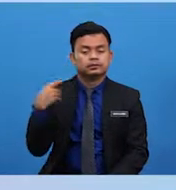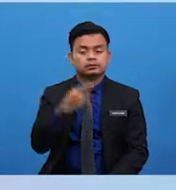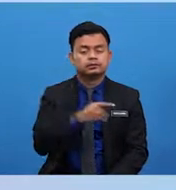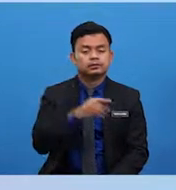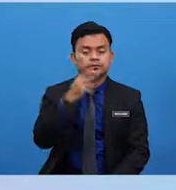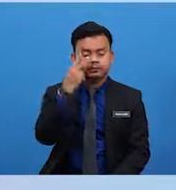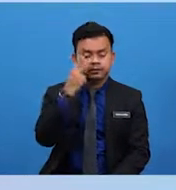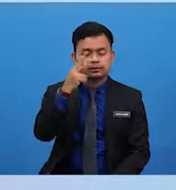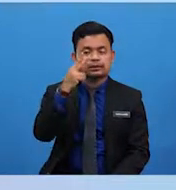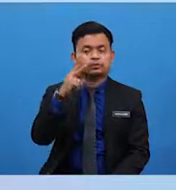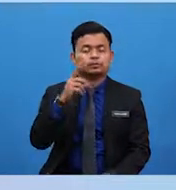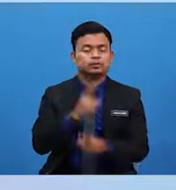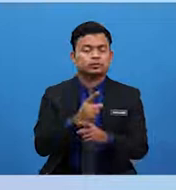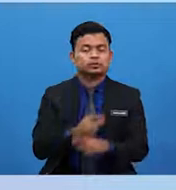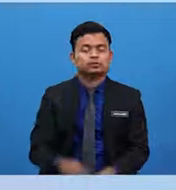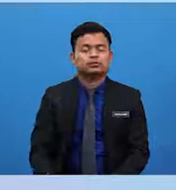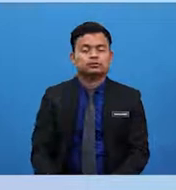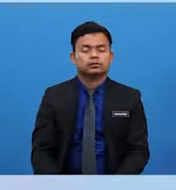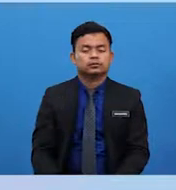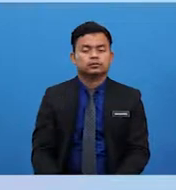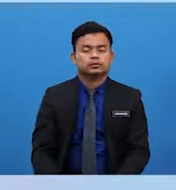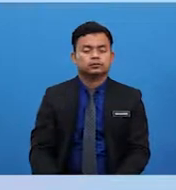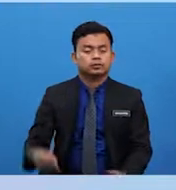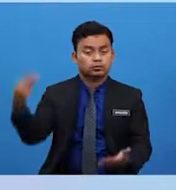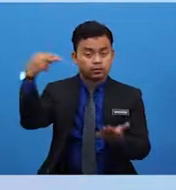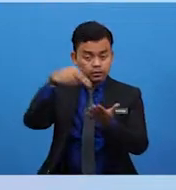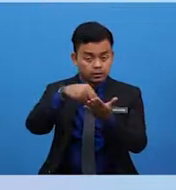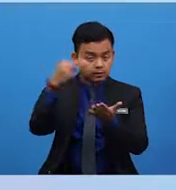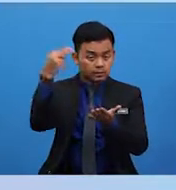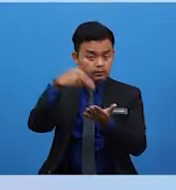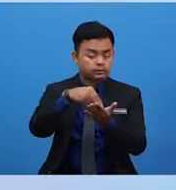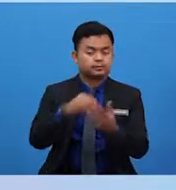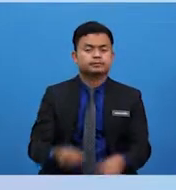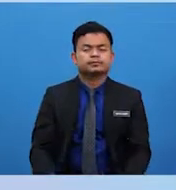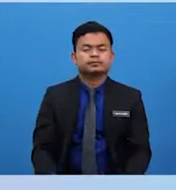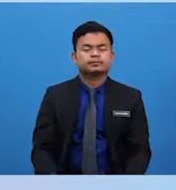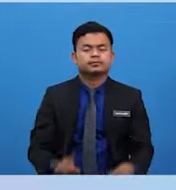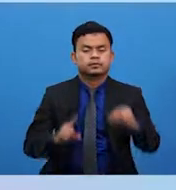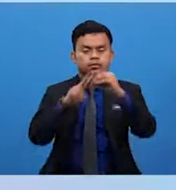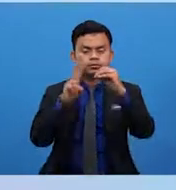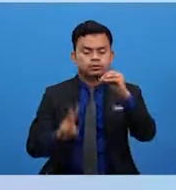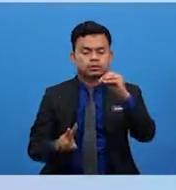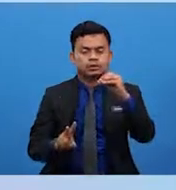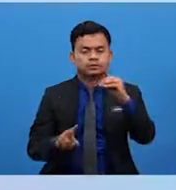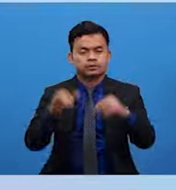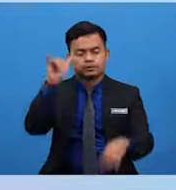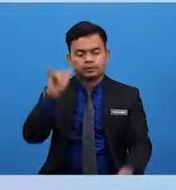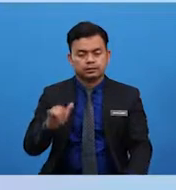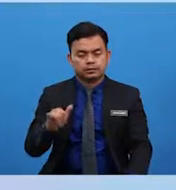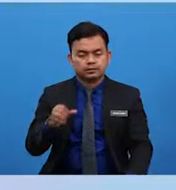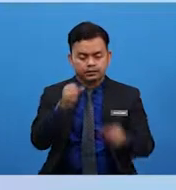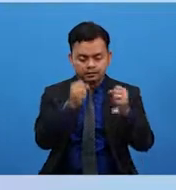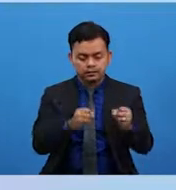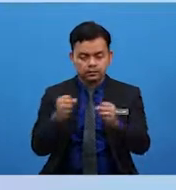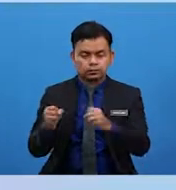sebagai aspek pergerakkan yaitu ulangan naha objek atau image yang disusun secara berulang